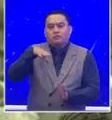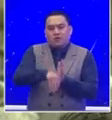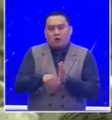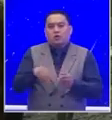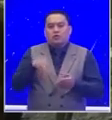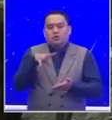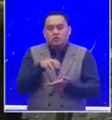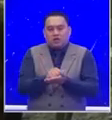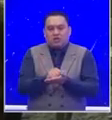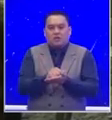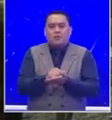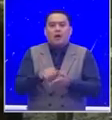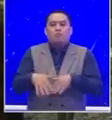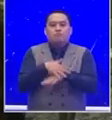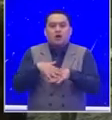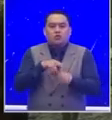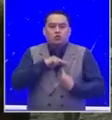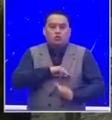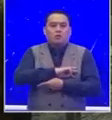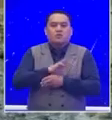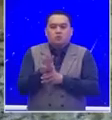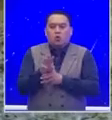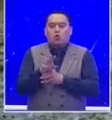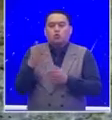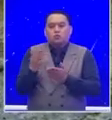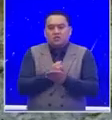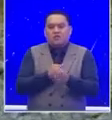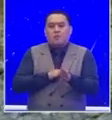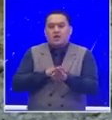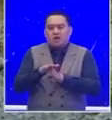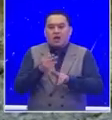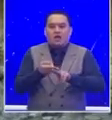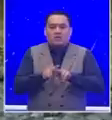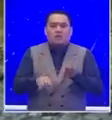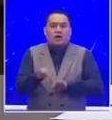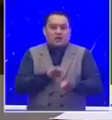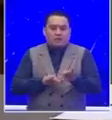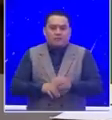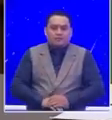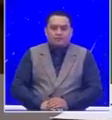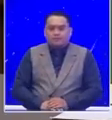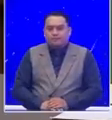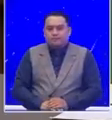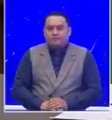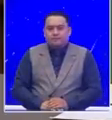по дорожной карте. Массовое трудоустройство окажет содействие успешной реализации текущих проектов.